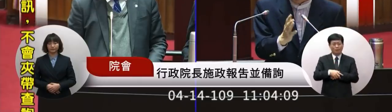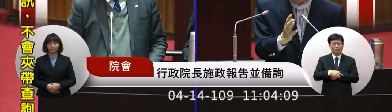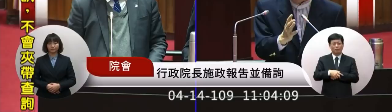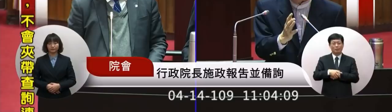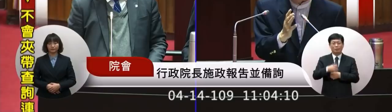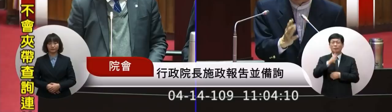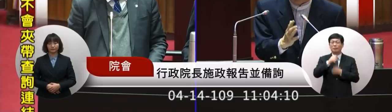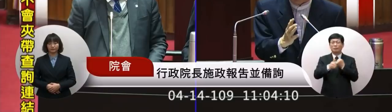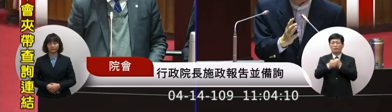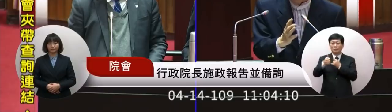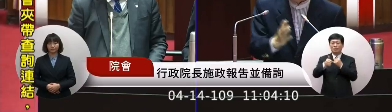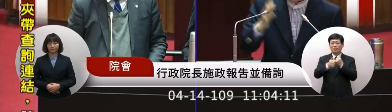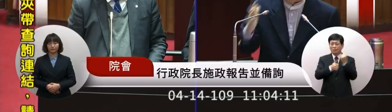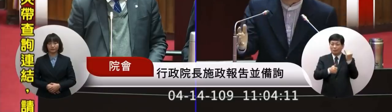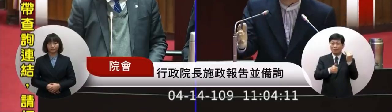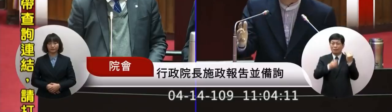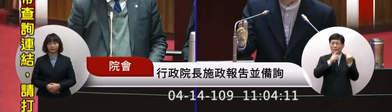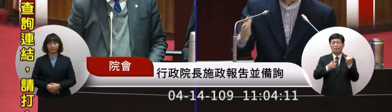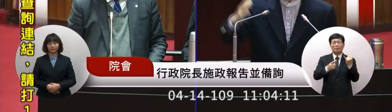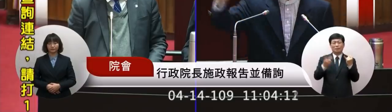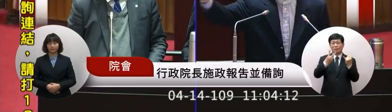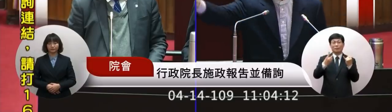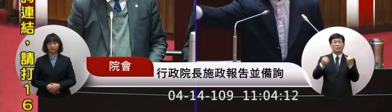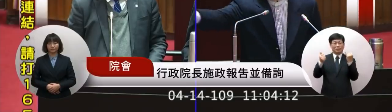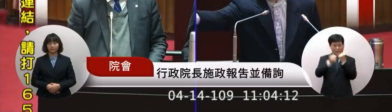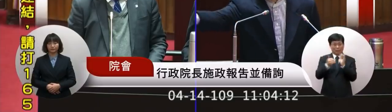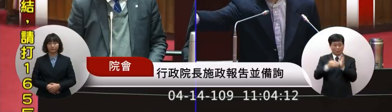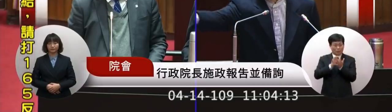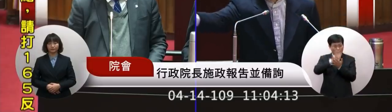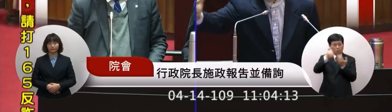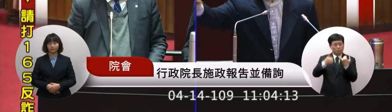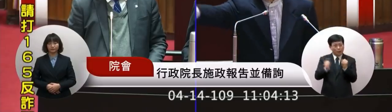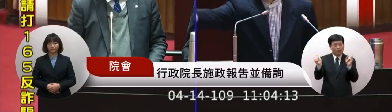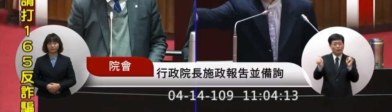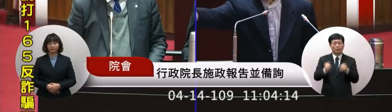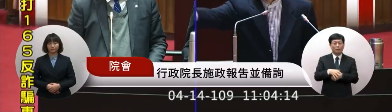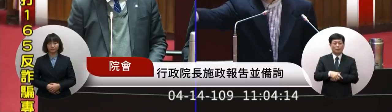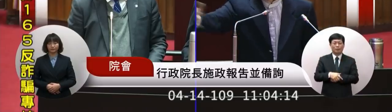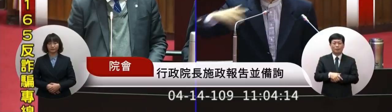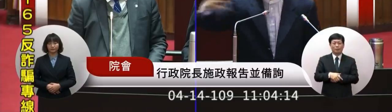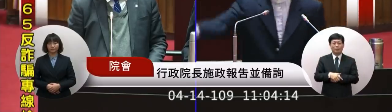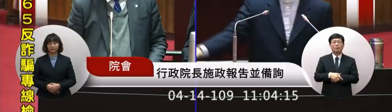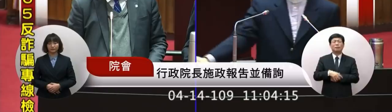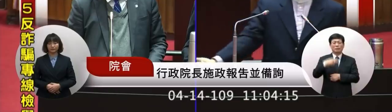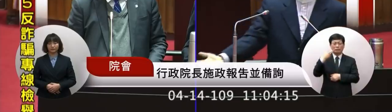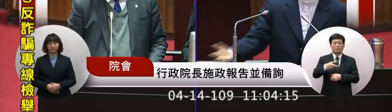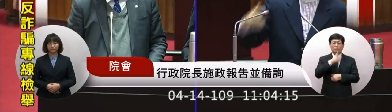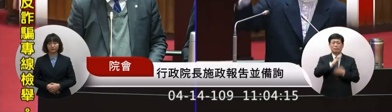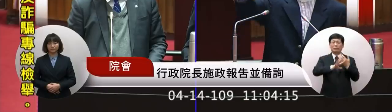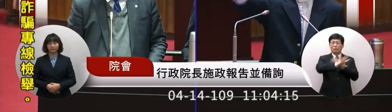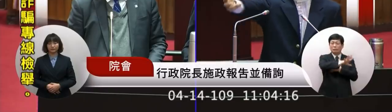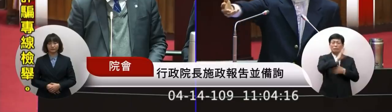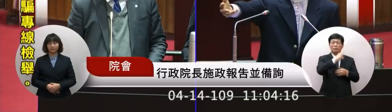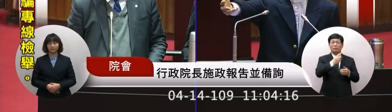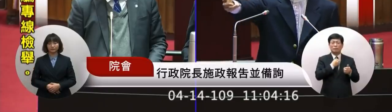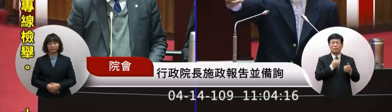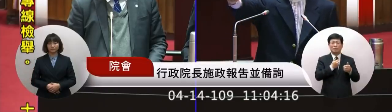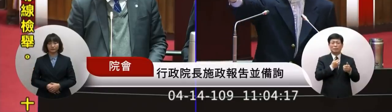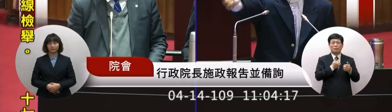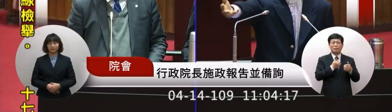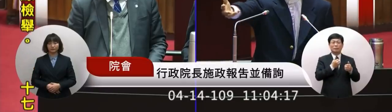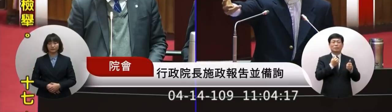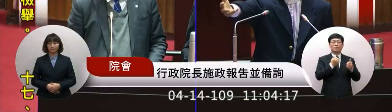一个小姐，一个太太，嫁一个翁，啊，尾啊离婚啦，离婚了， 过另外一个，原